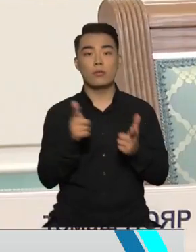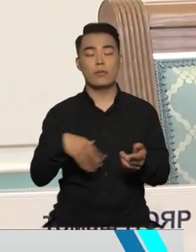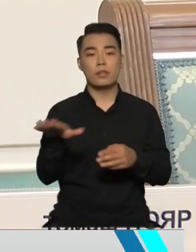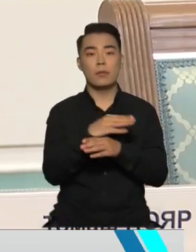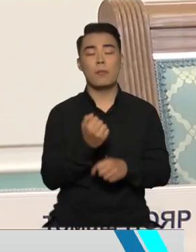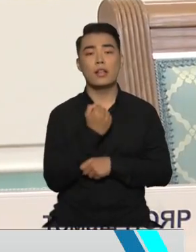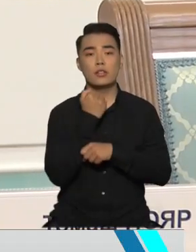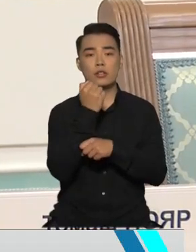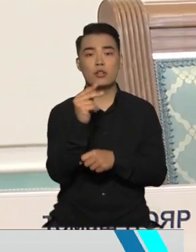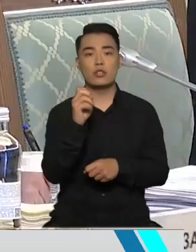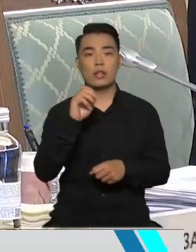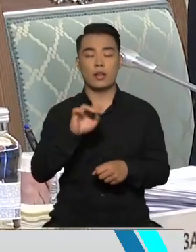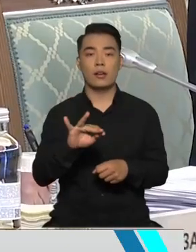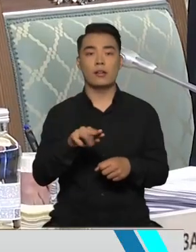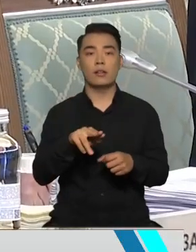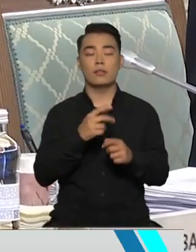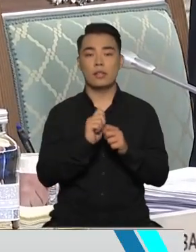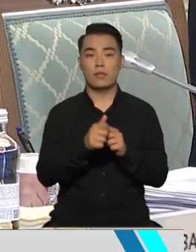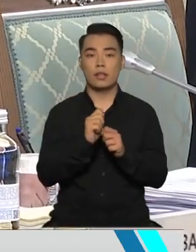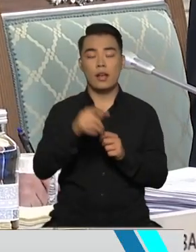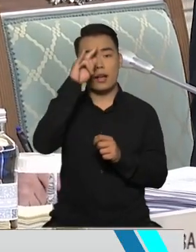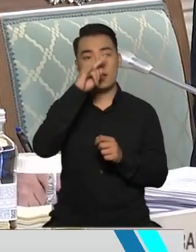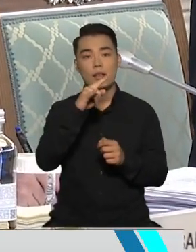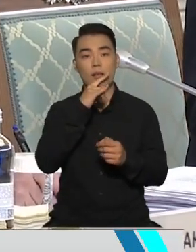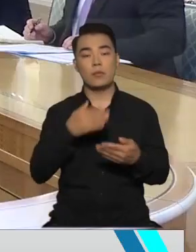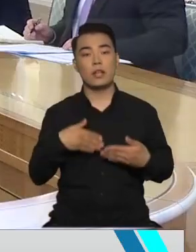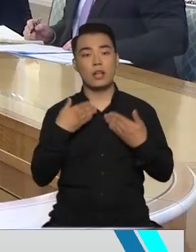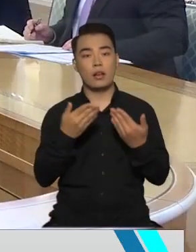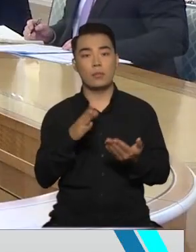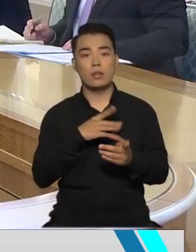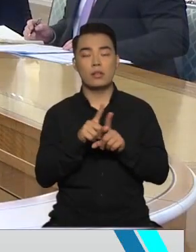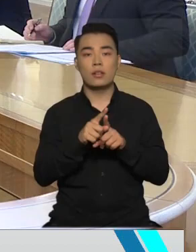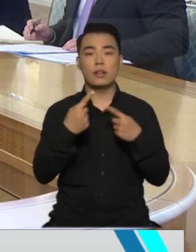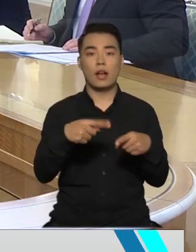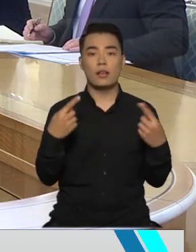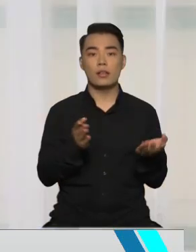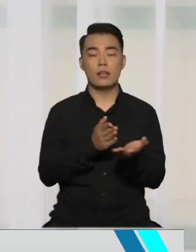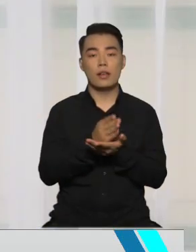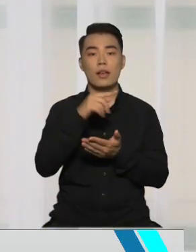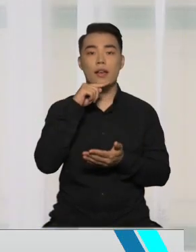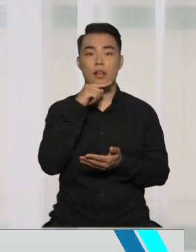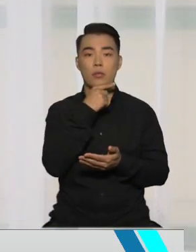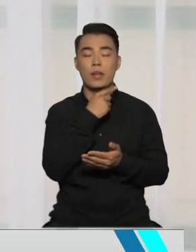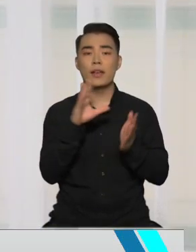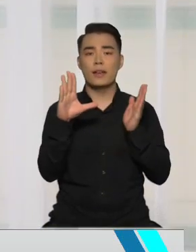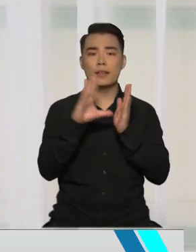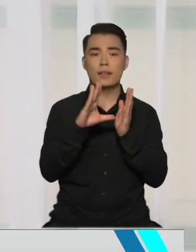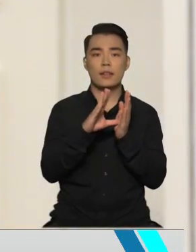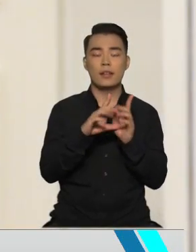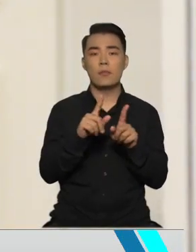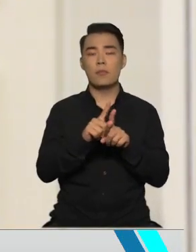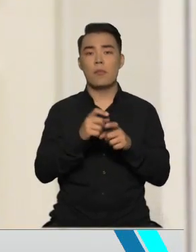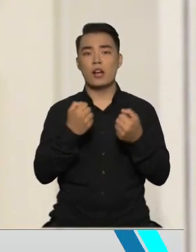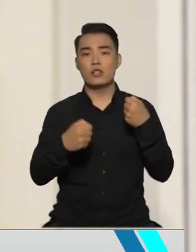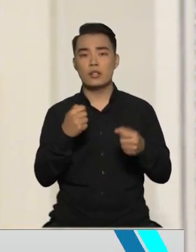всестороннюю поддержку чешским инвесторам. Казахстан приветствует вложения в различные секторы экономики, от энергетики и